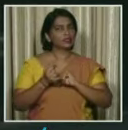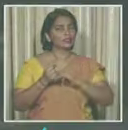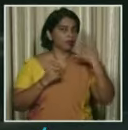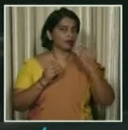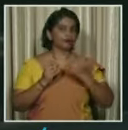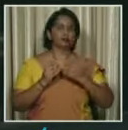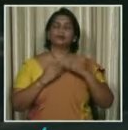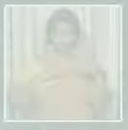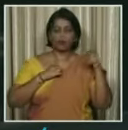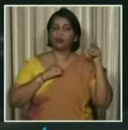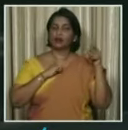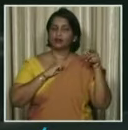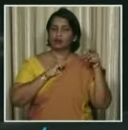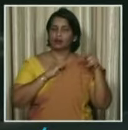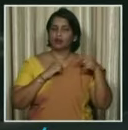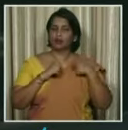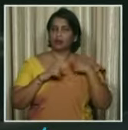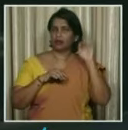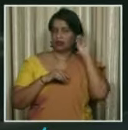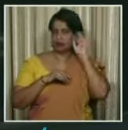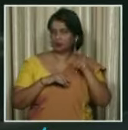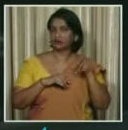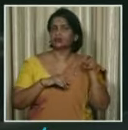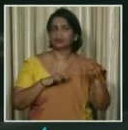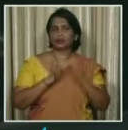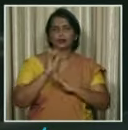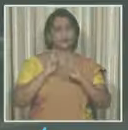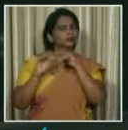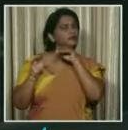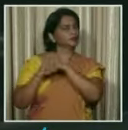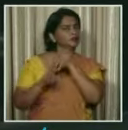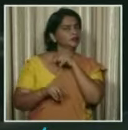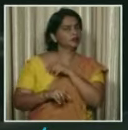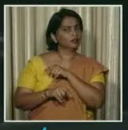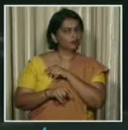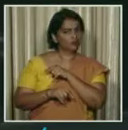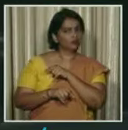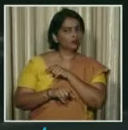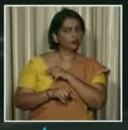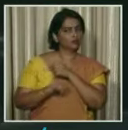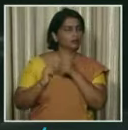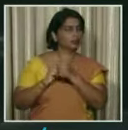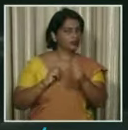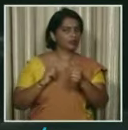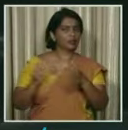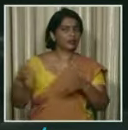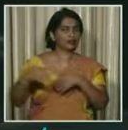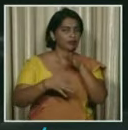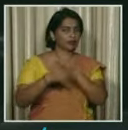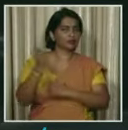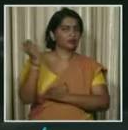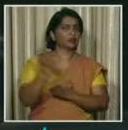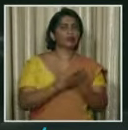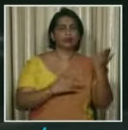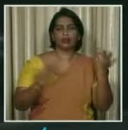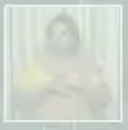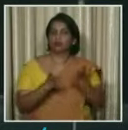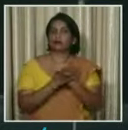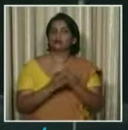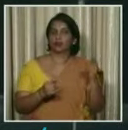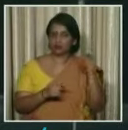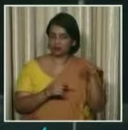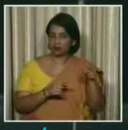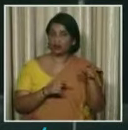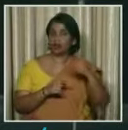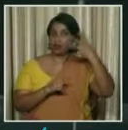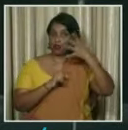වෙනකන් දින ගිහින් තියෙනවා. අපිට තියෙන ආරංචිය තමයි අමාත්‍යංශයේ පැත්තෙන් ඒකට සිදුවිය යුතු කැබිනට් පත්‍රිකාව ඉදිරිපත් නොකිරීම කියන එක. ඒ